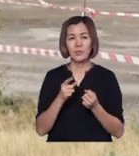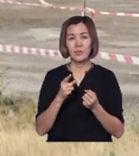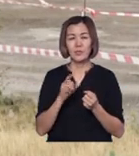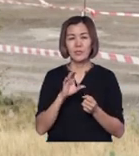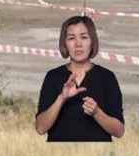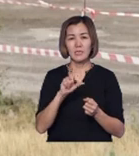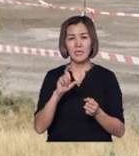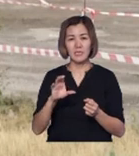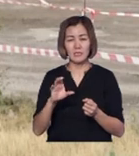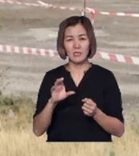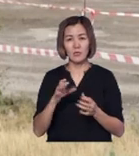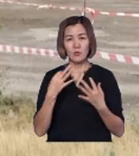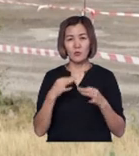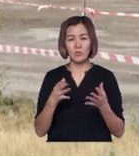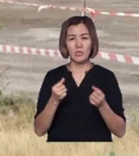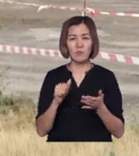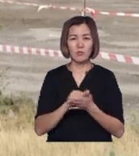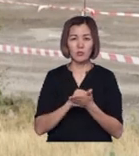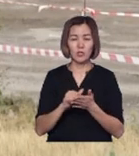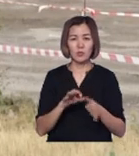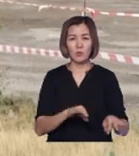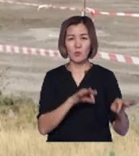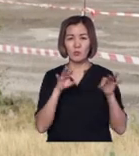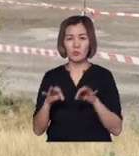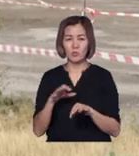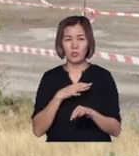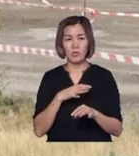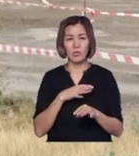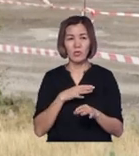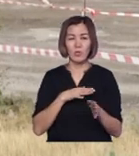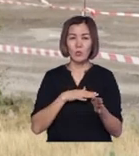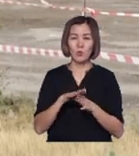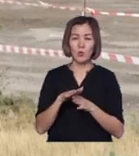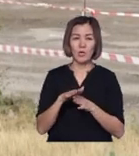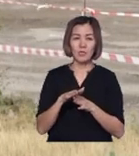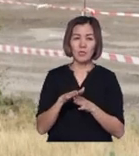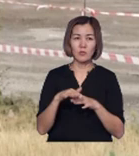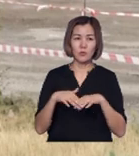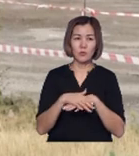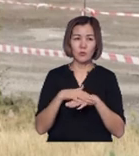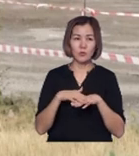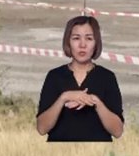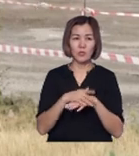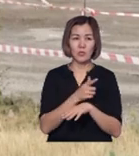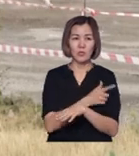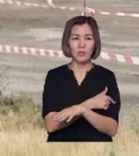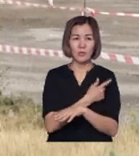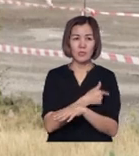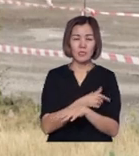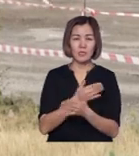сестен рұқсатын алып, бәрін жалпы су жүгі көшіп алдық қазір. Өз жерде толыққанды аудан тұрғындарына медициналық көмек